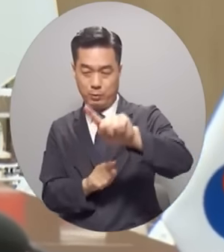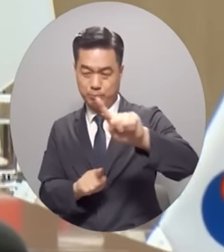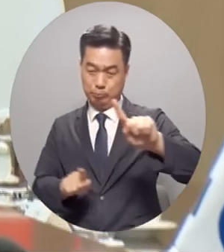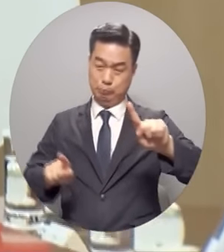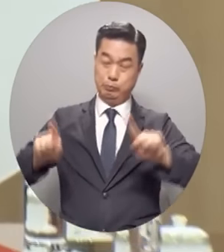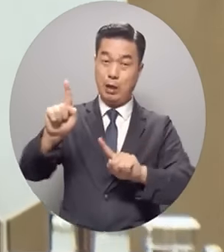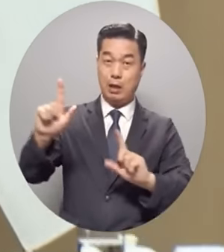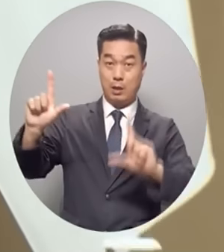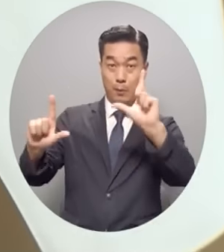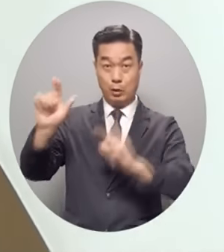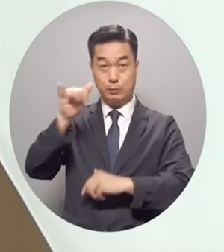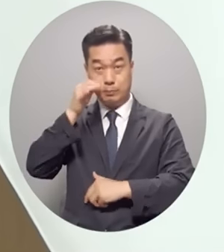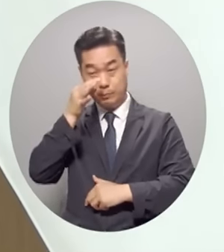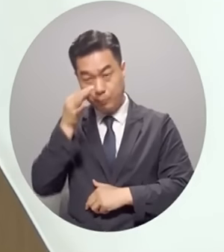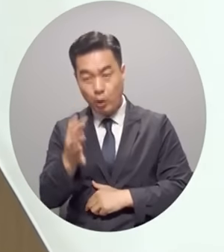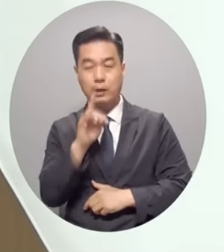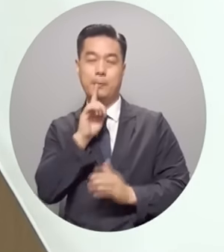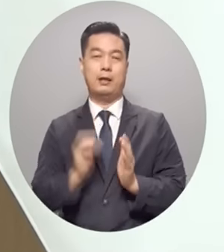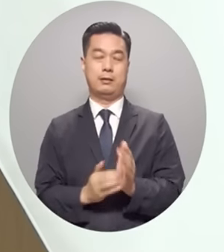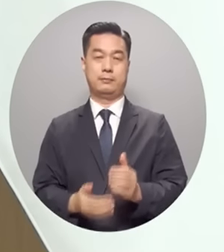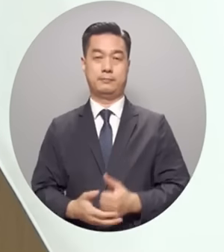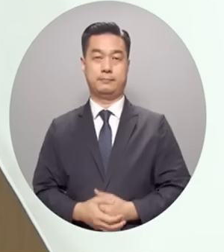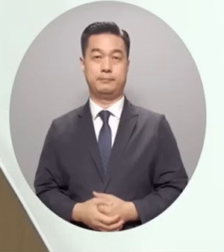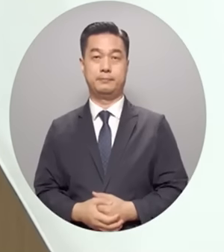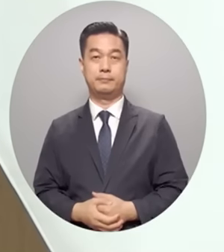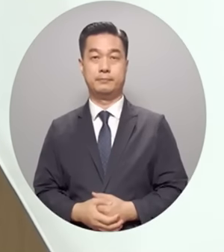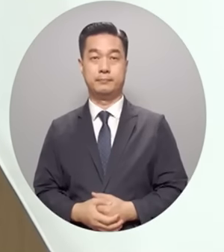보여주고 있다고 반했습니다 MBC 뉴스 승입니다